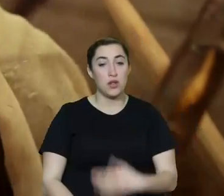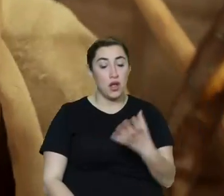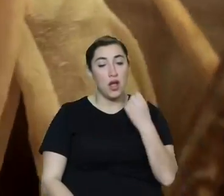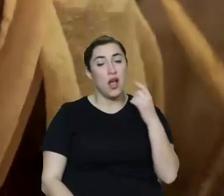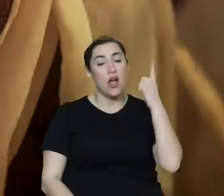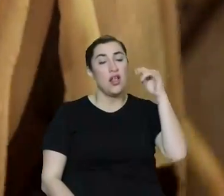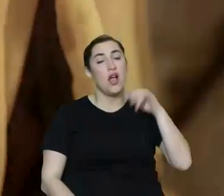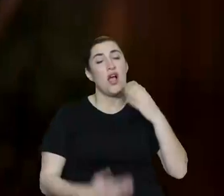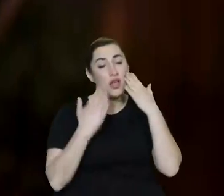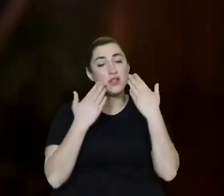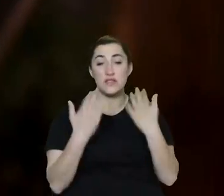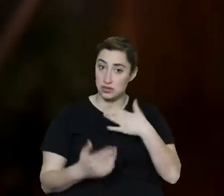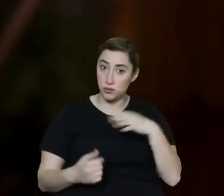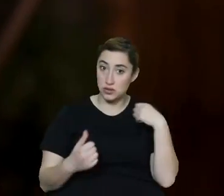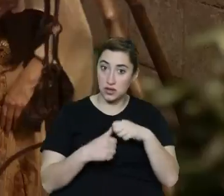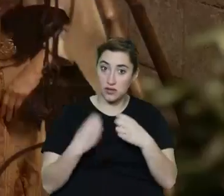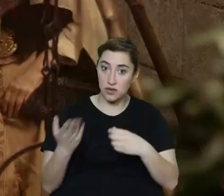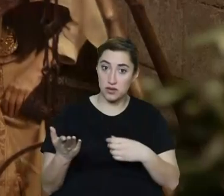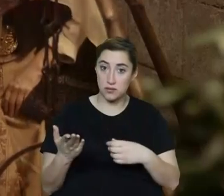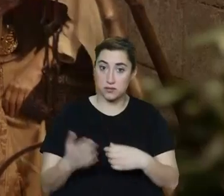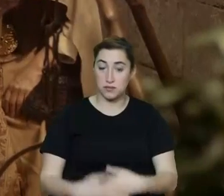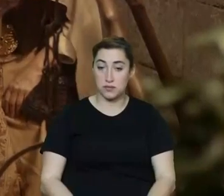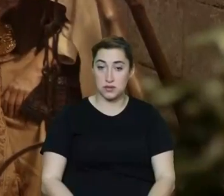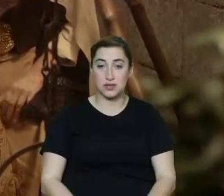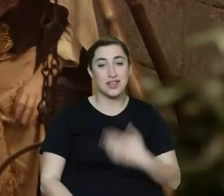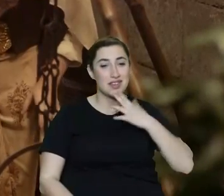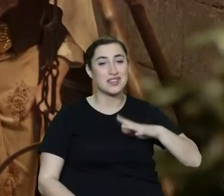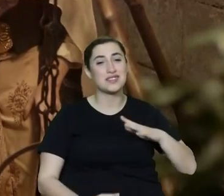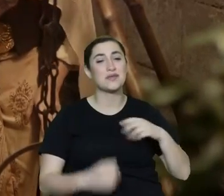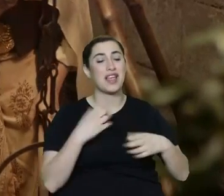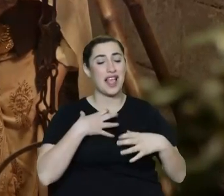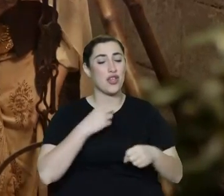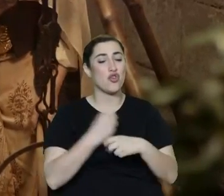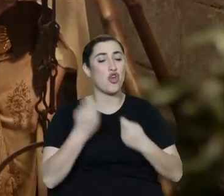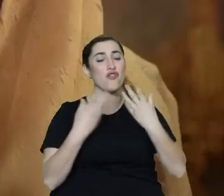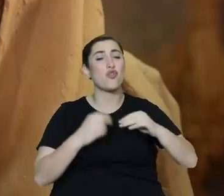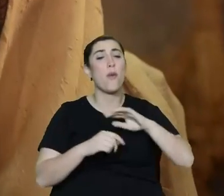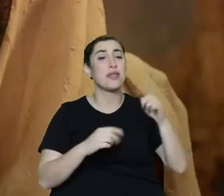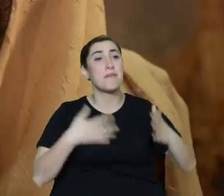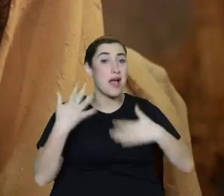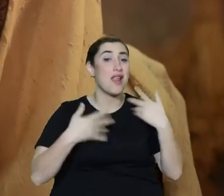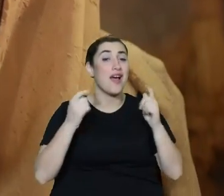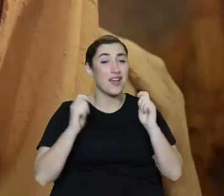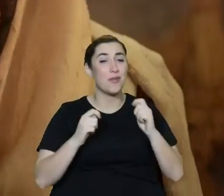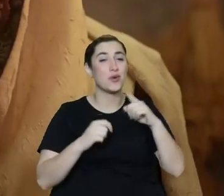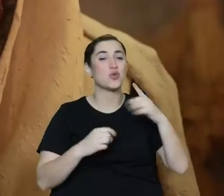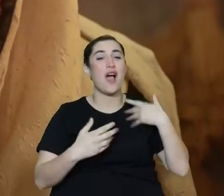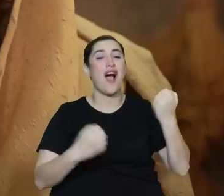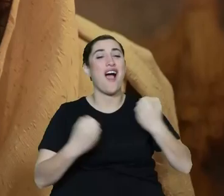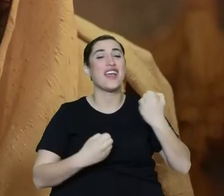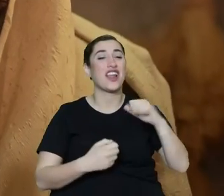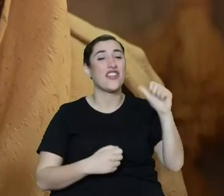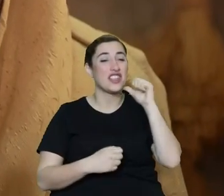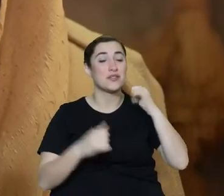Elhamdülillah. Allah hakkında hayırlısını versin. İster misin daha? Kızım, üzerinde vazife olmayan şeyleri merak edersin de. Şu